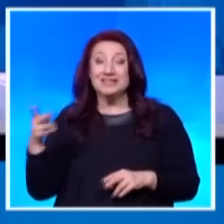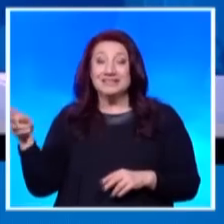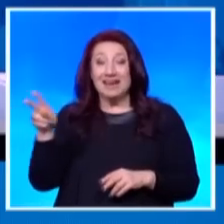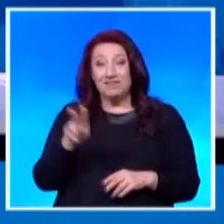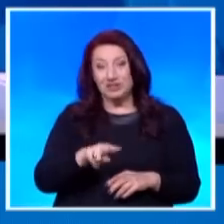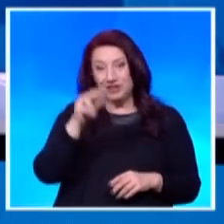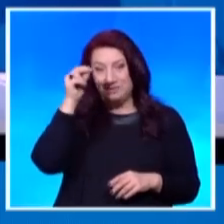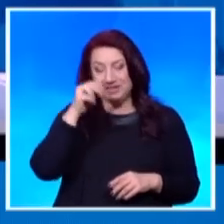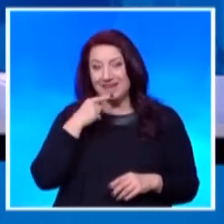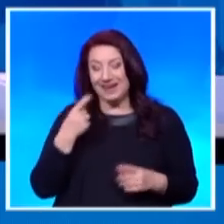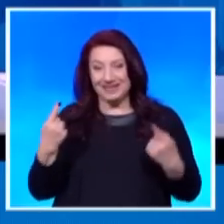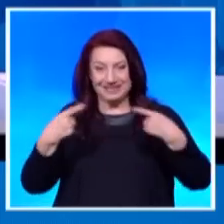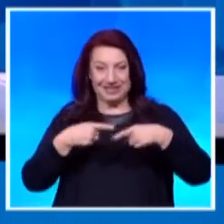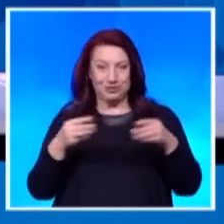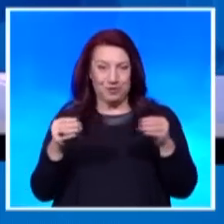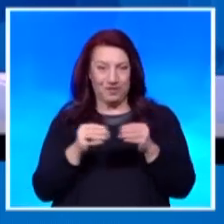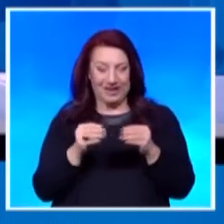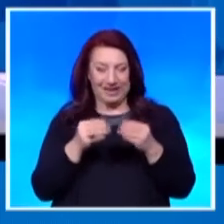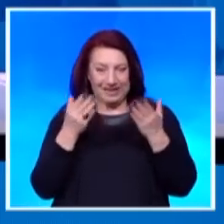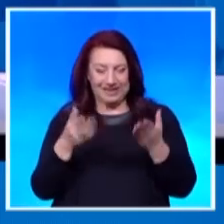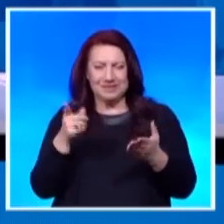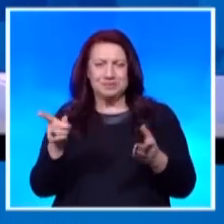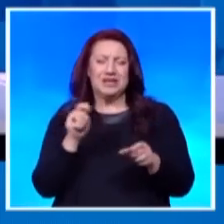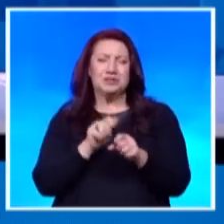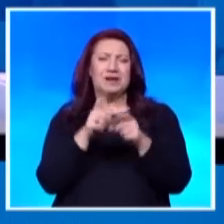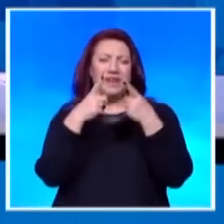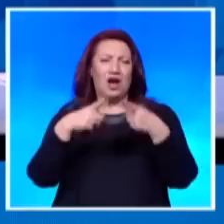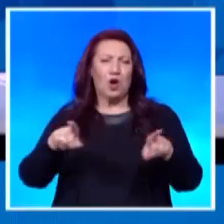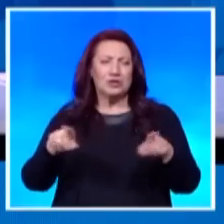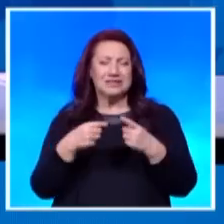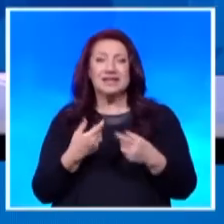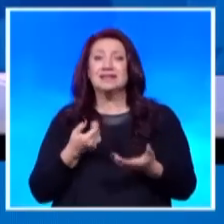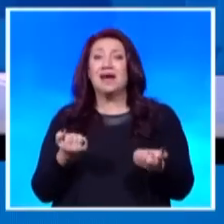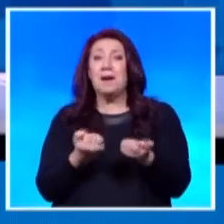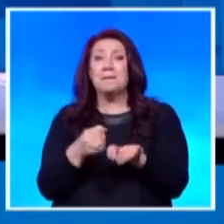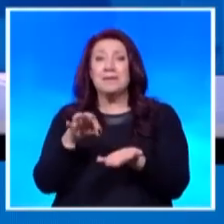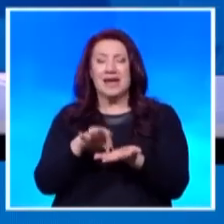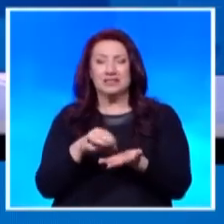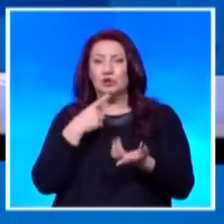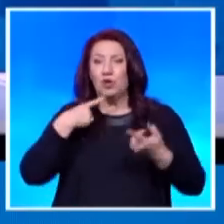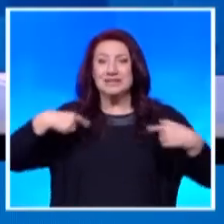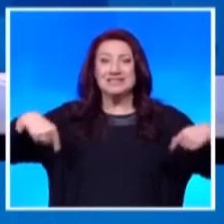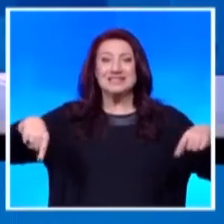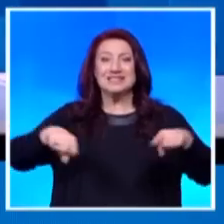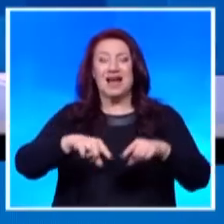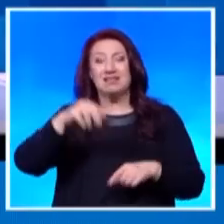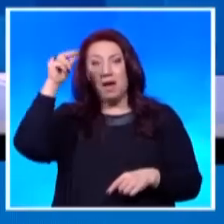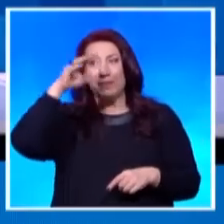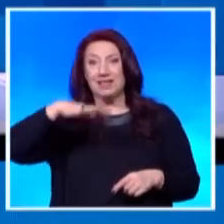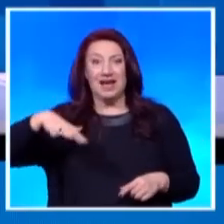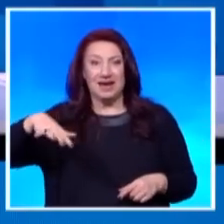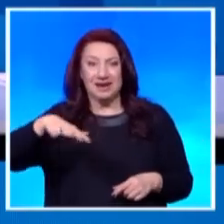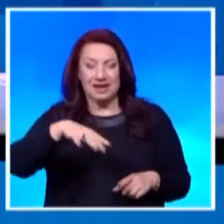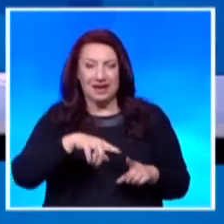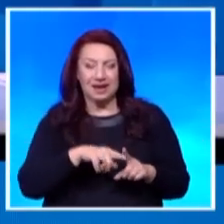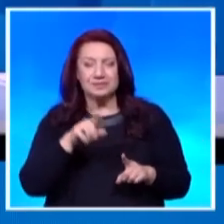На 12 април звездата ще изнесе концерт с бароков репертуар в зал България, а след това ще представи нови си албум и първата си